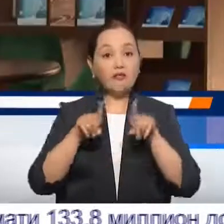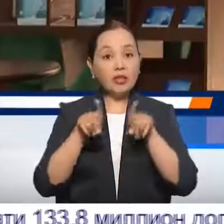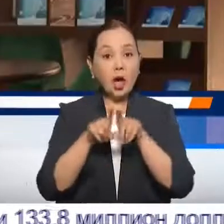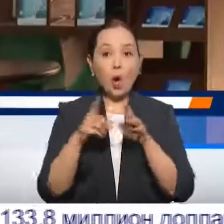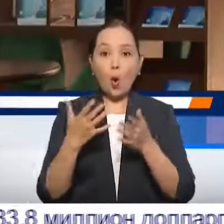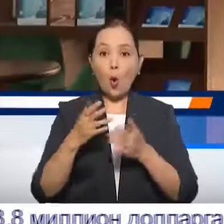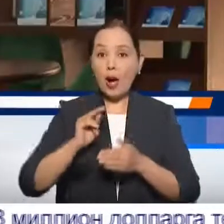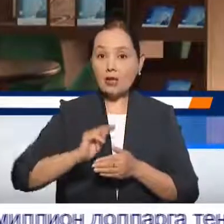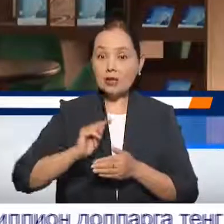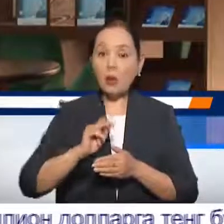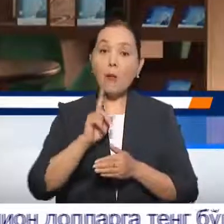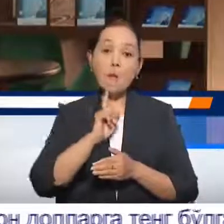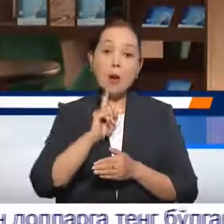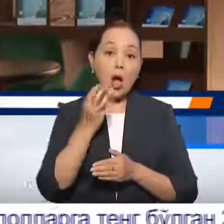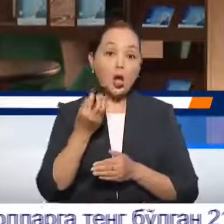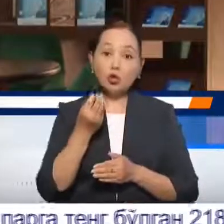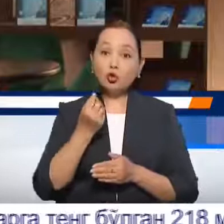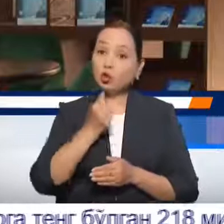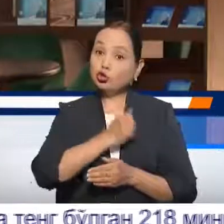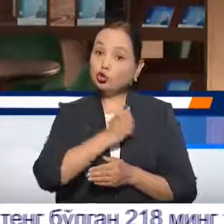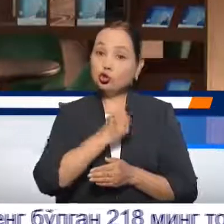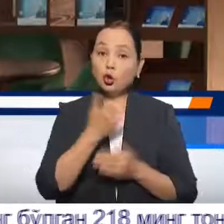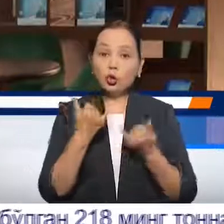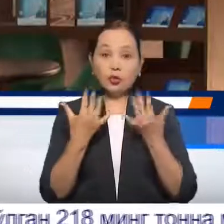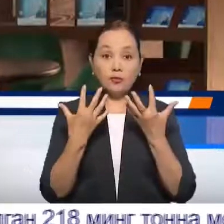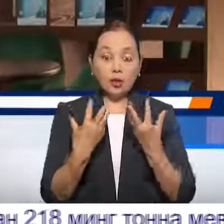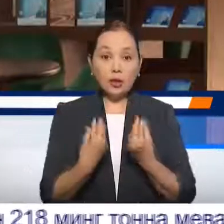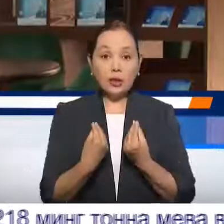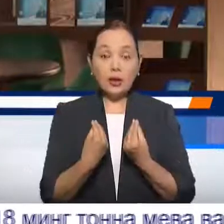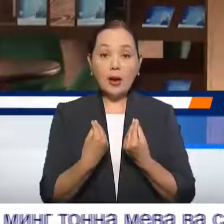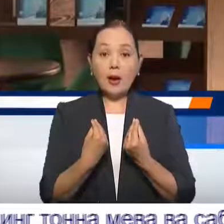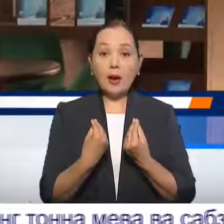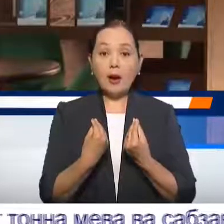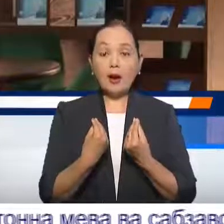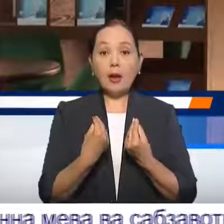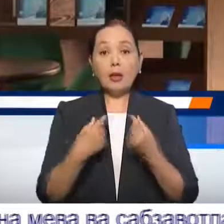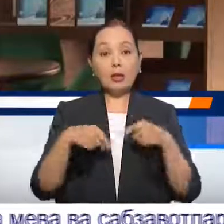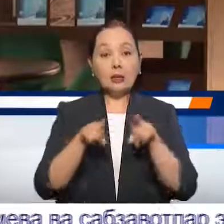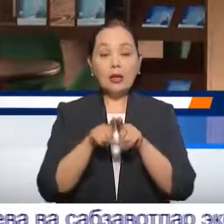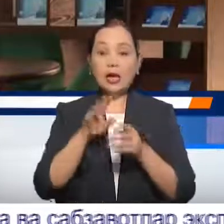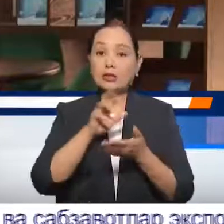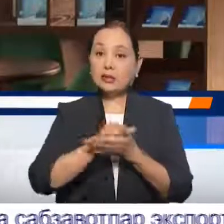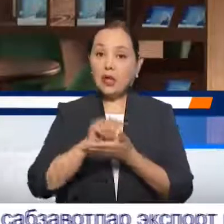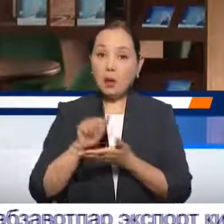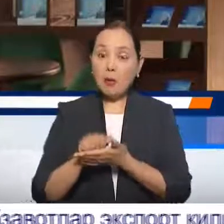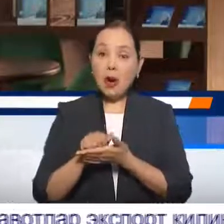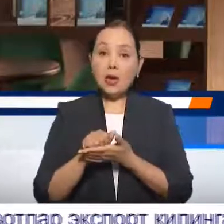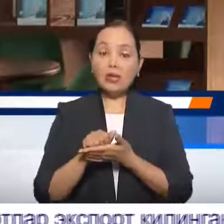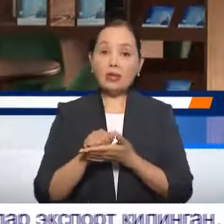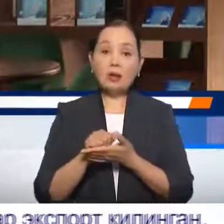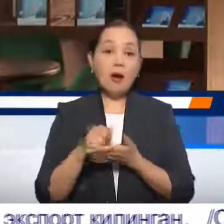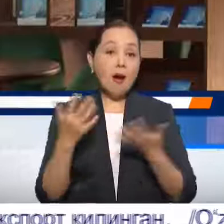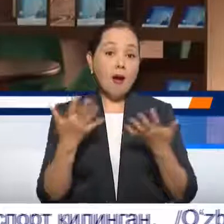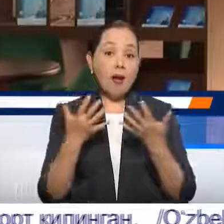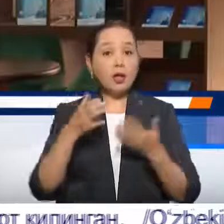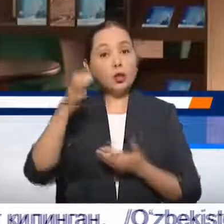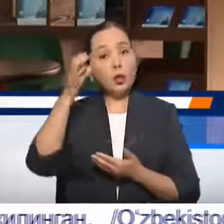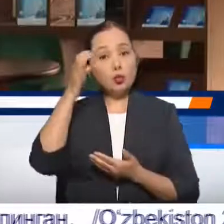пока еще к сожалению до сегодняшней я так занимались какие-то